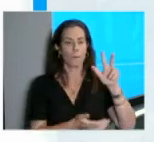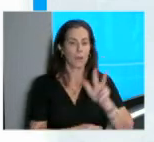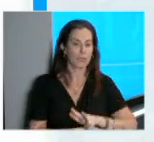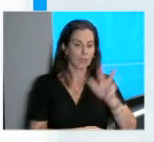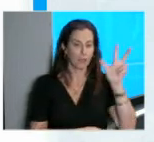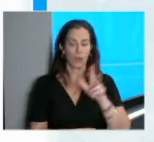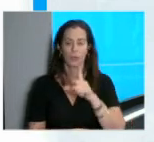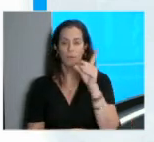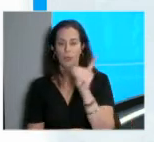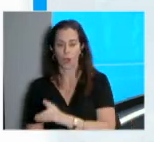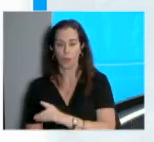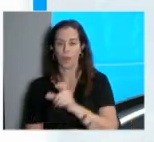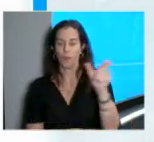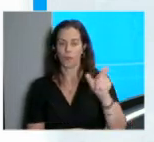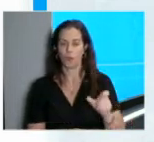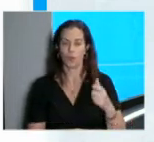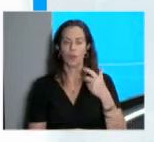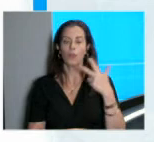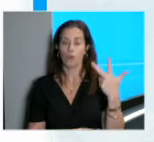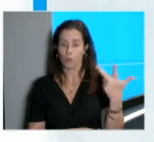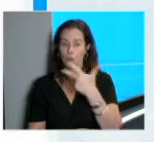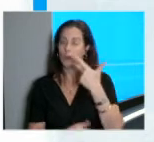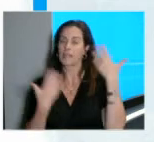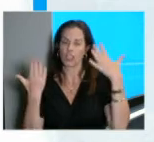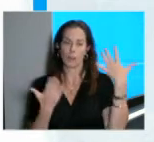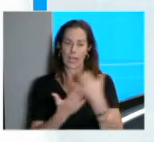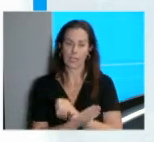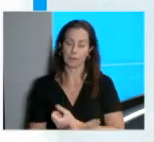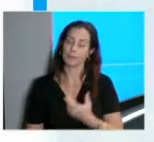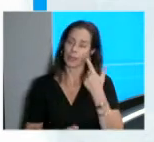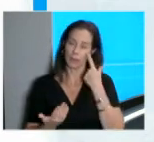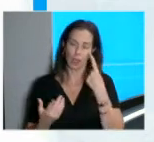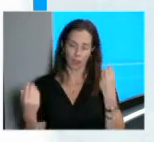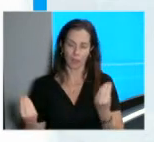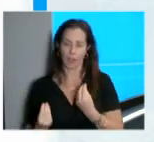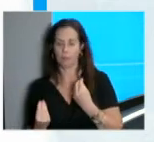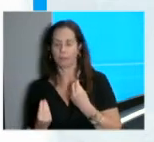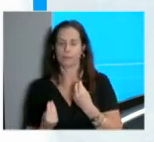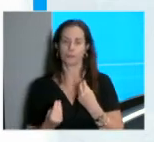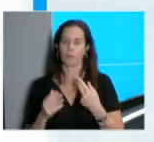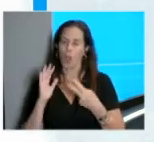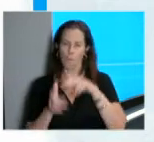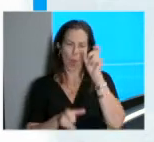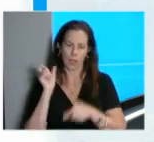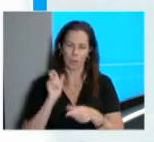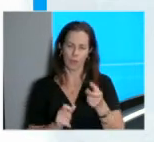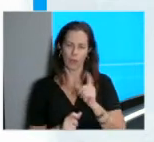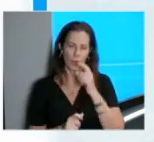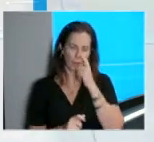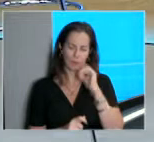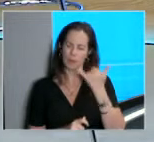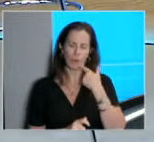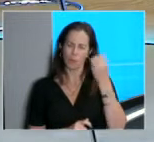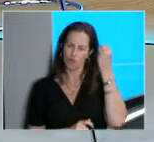חזיתות, ובשלושתן, בעזרת השם ננצח. תראו, אחד הדברים, פוליטיקאים לאורך השנים תמצאו אותם